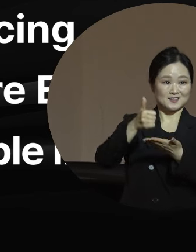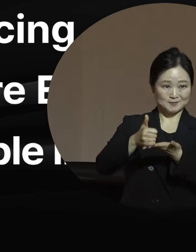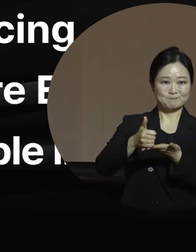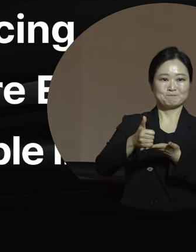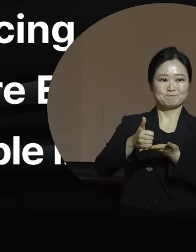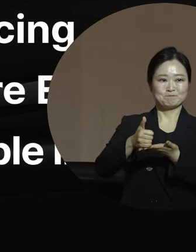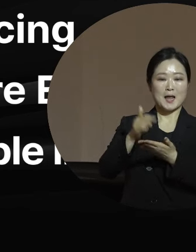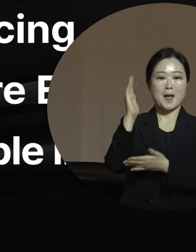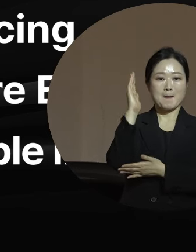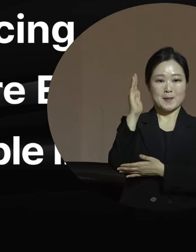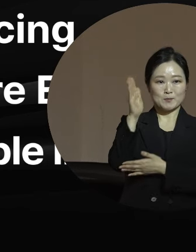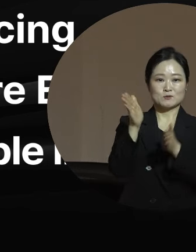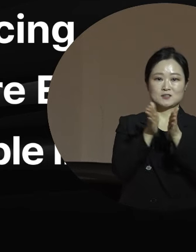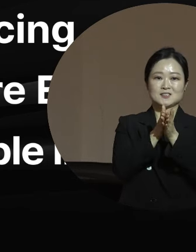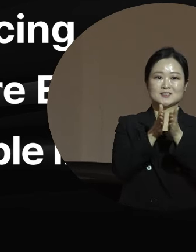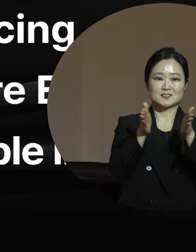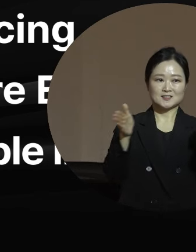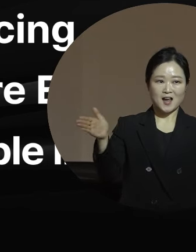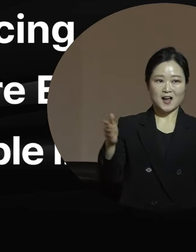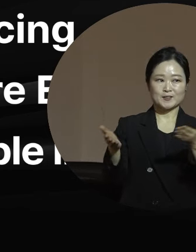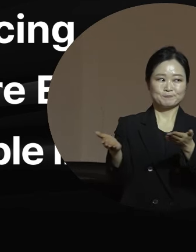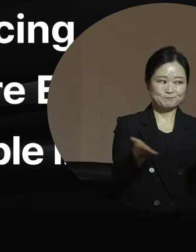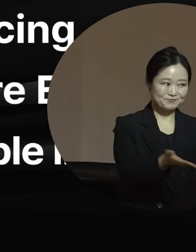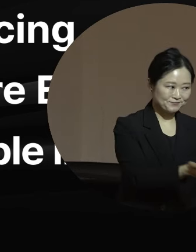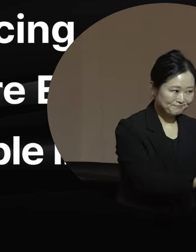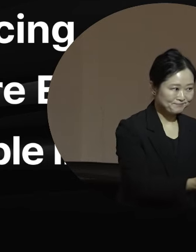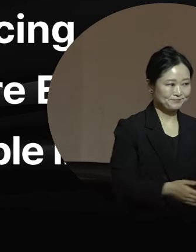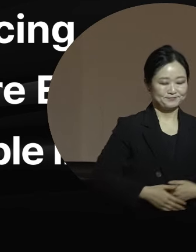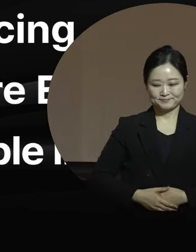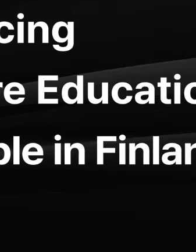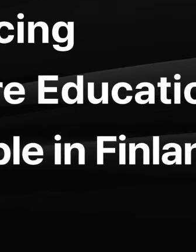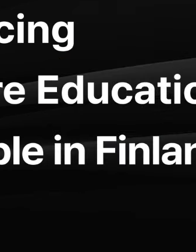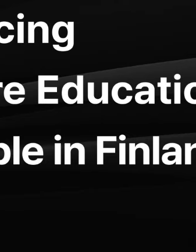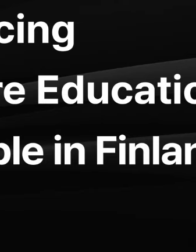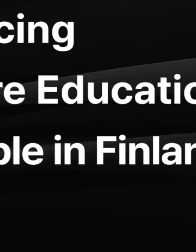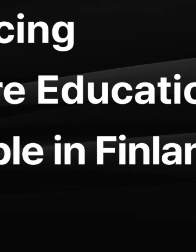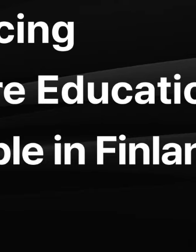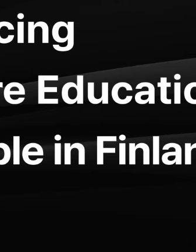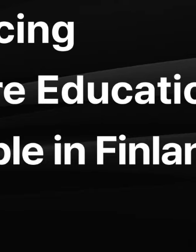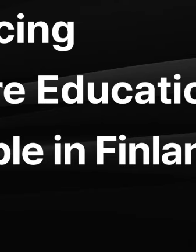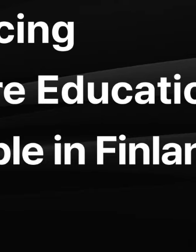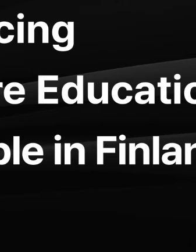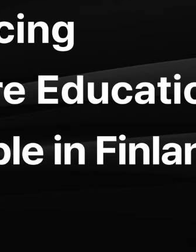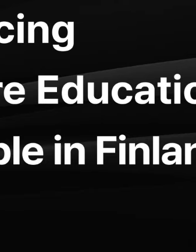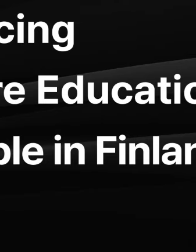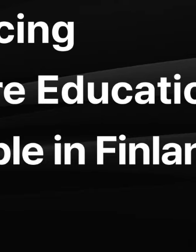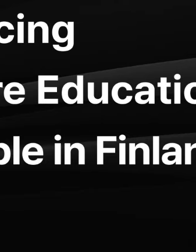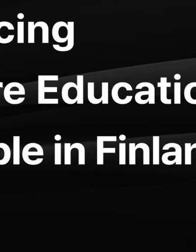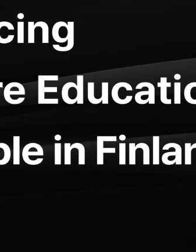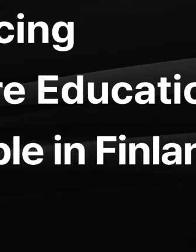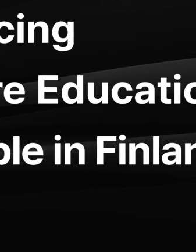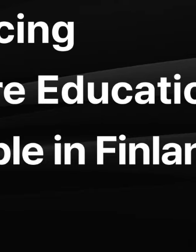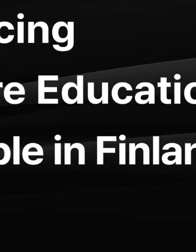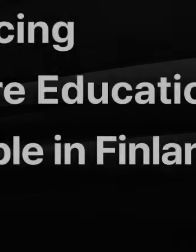코스키미에스님의 발표를 청해 듣도록 하겠습니다. 단상위로 모시겠습니다. 큰 박수 부탁드립니다.